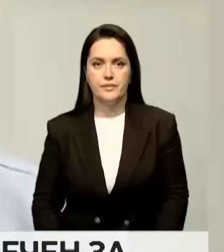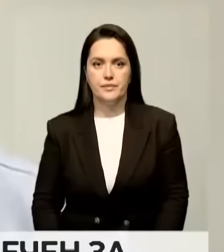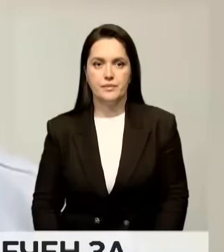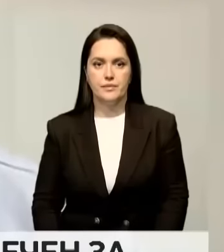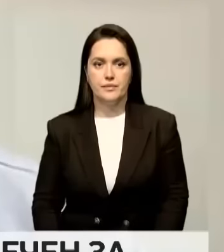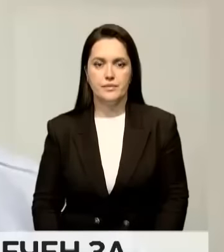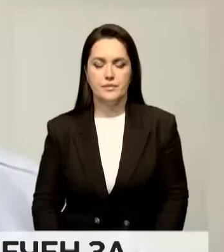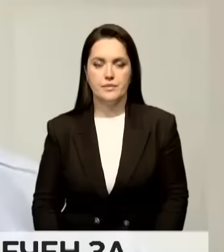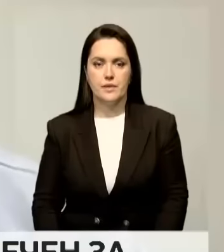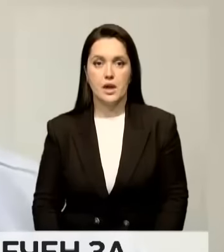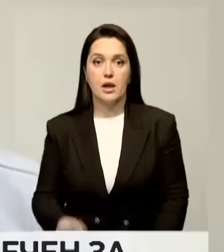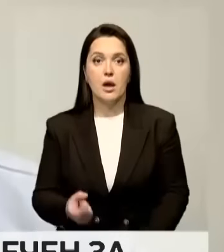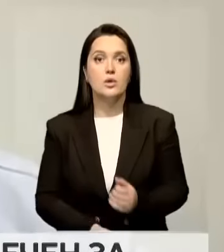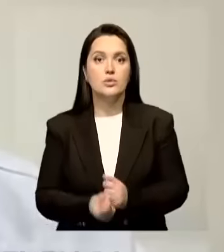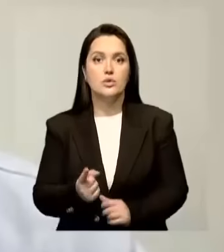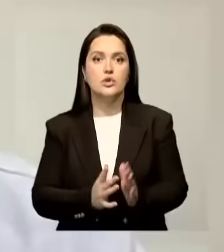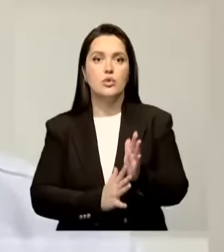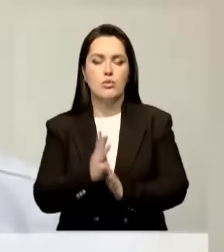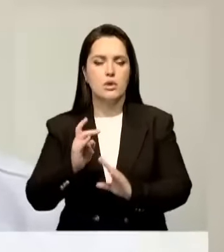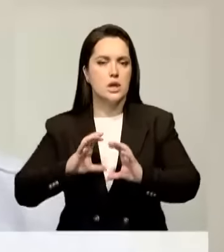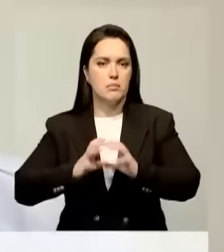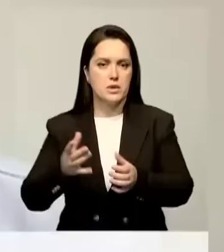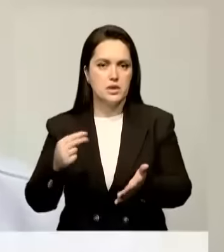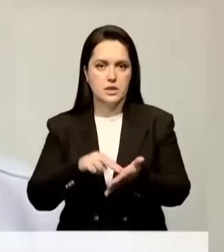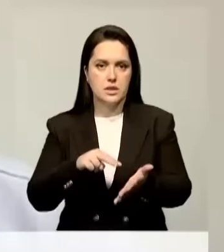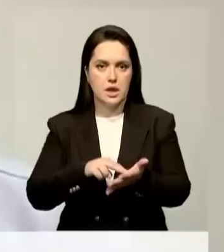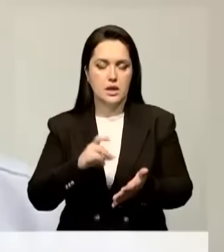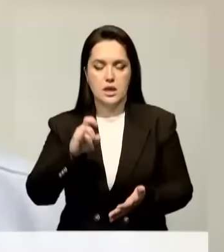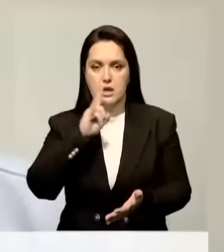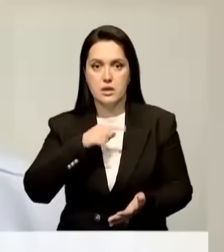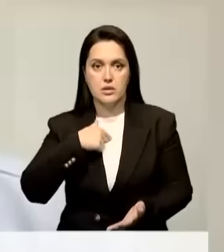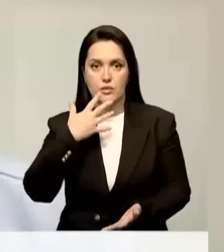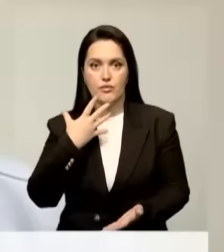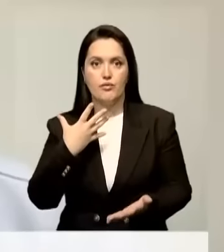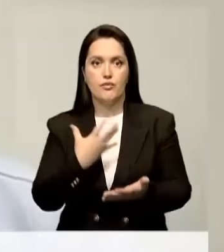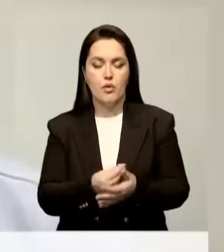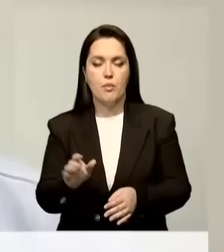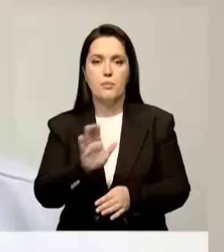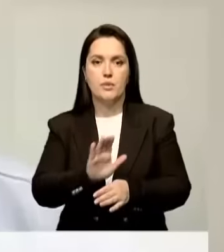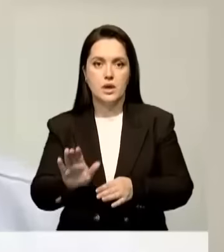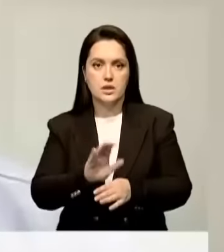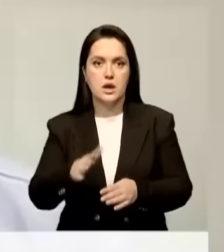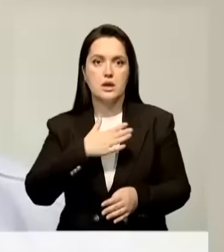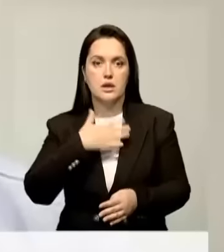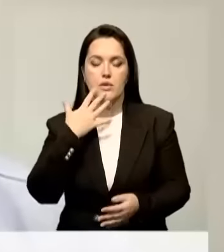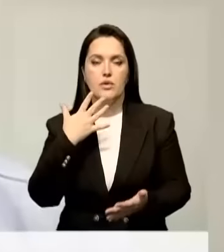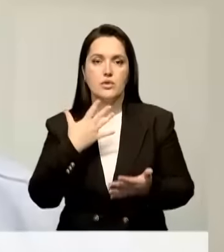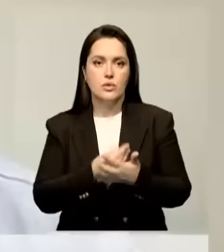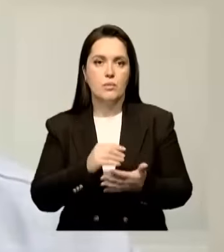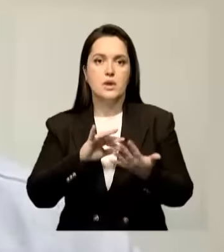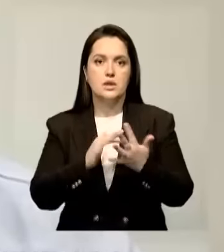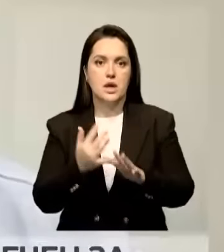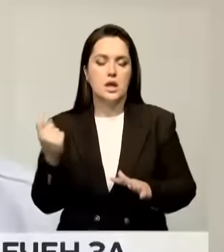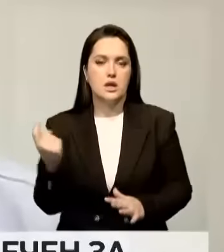Источник роста наш должен быть не мировые цены на нефть, а наше собственное производство, наше собственное там сельское